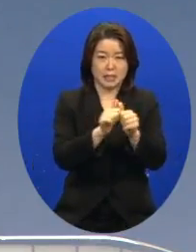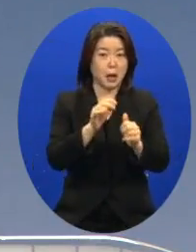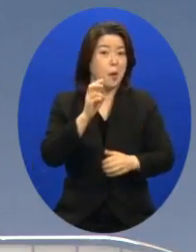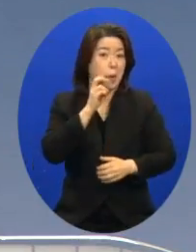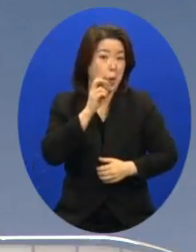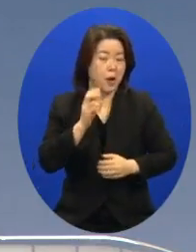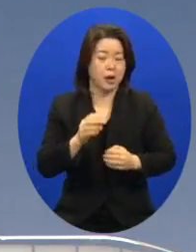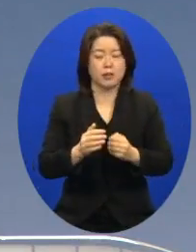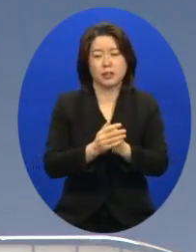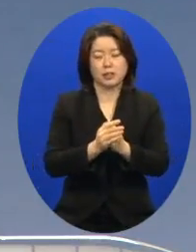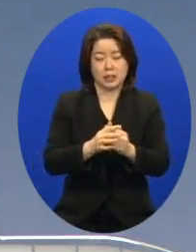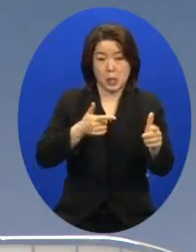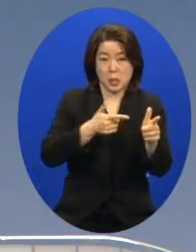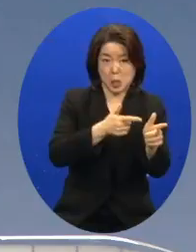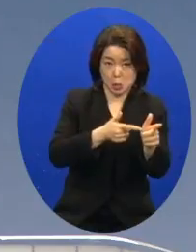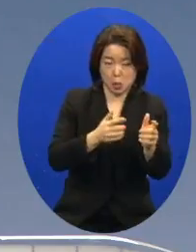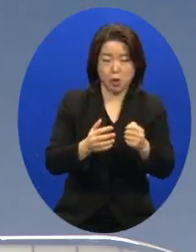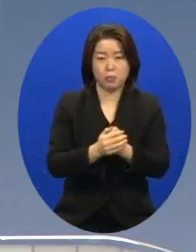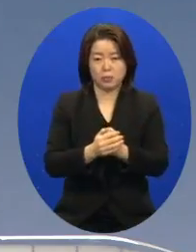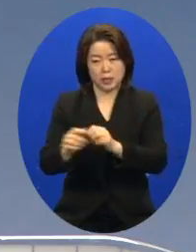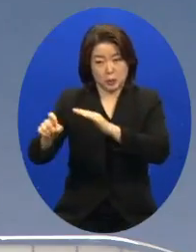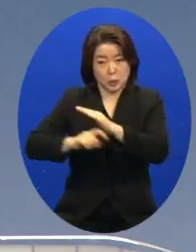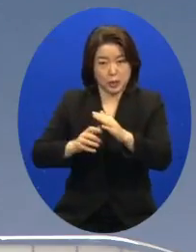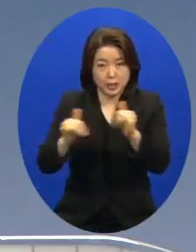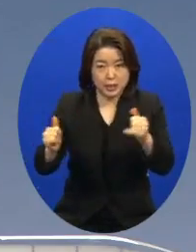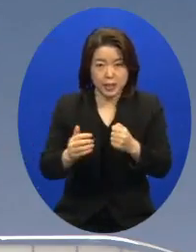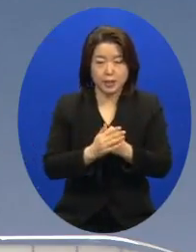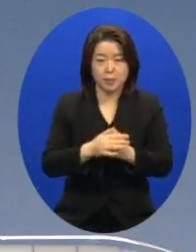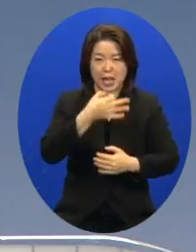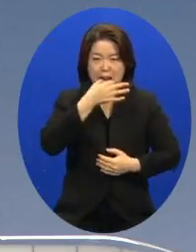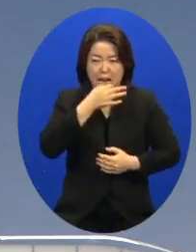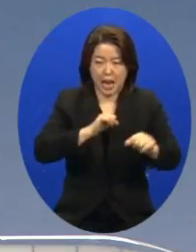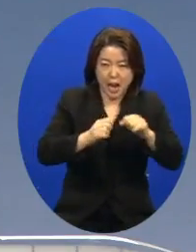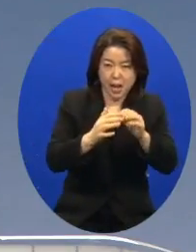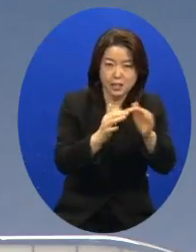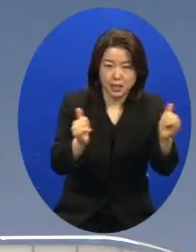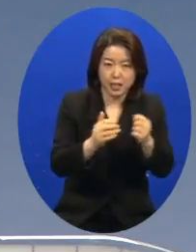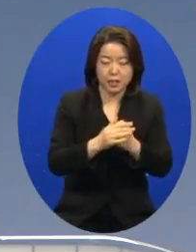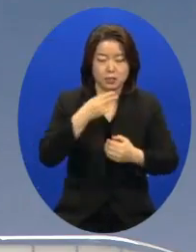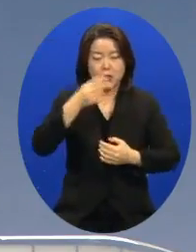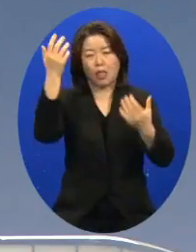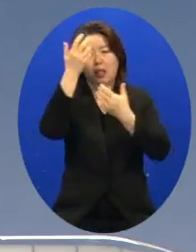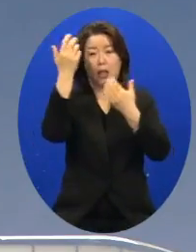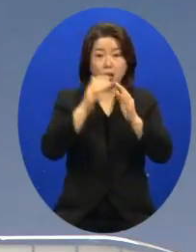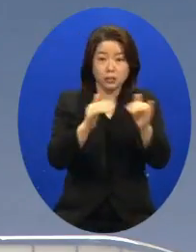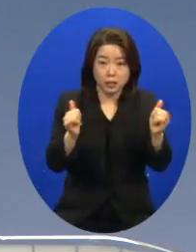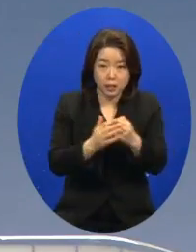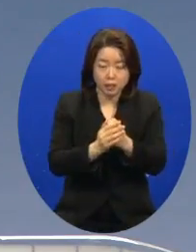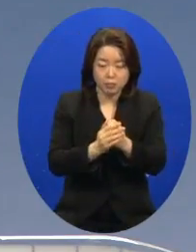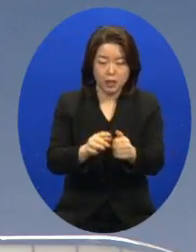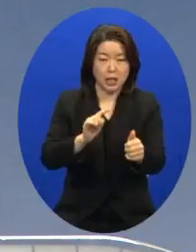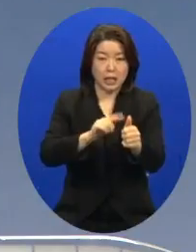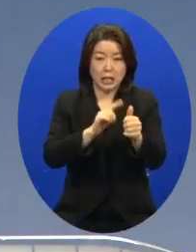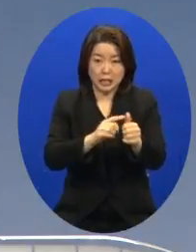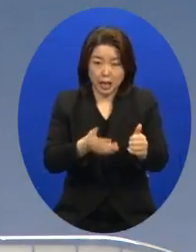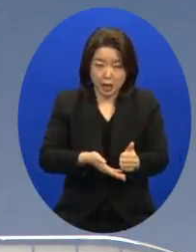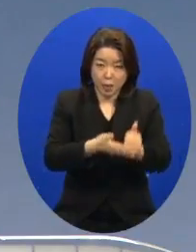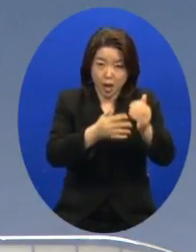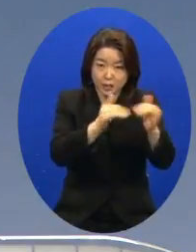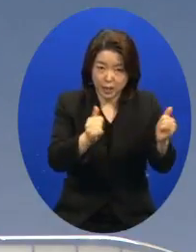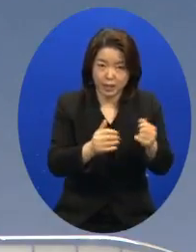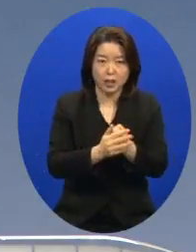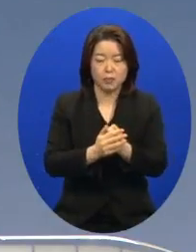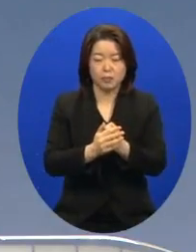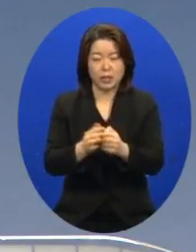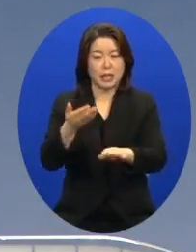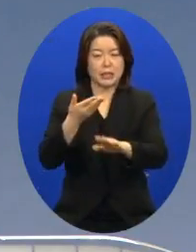동성애를 하는 사람들 도 죽지 라는 사람들 탐욕을 부리는 사람들 술 취하는 사람들 남을 중성 하는 사람들